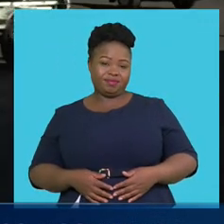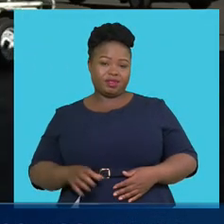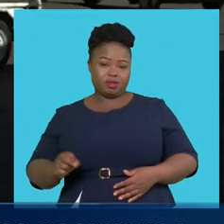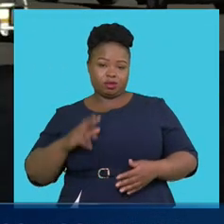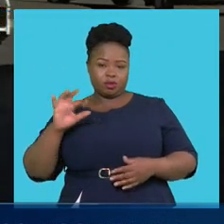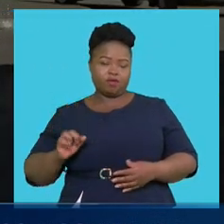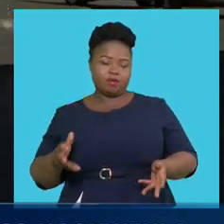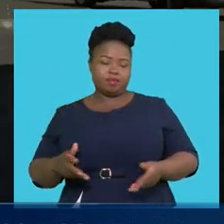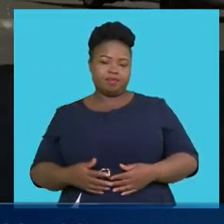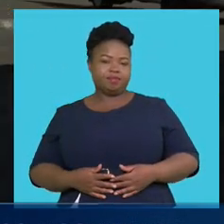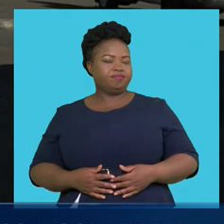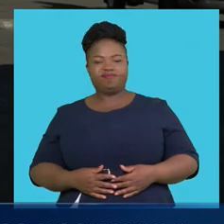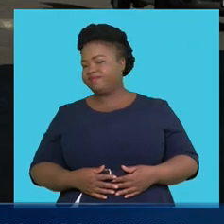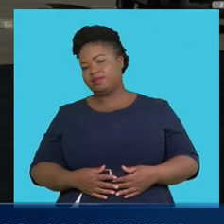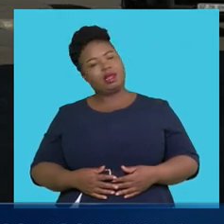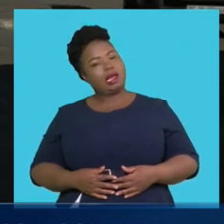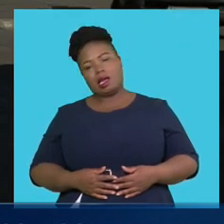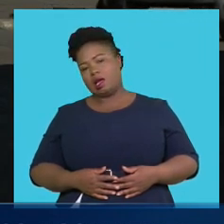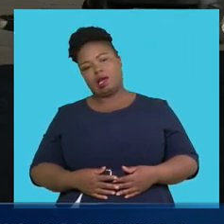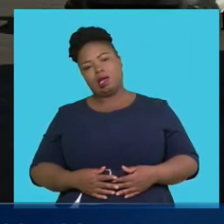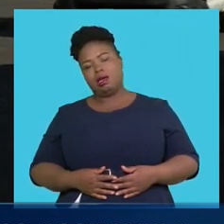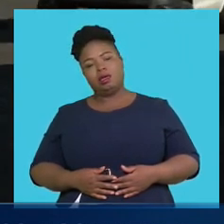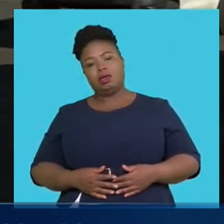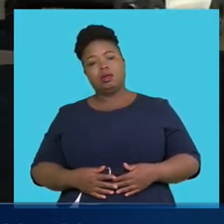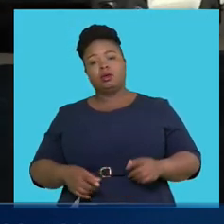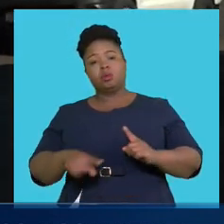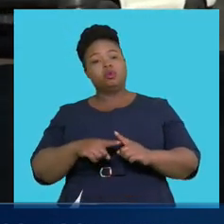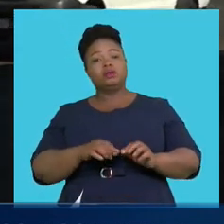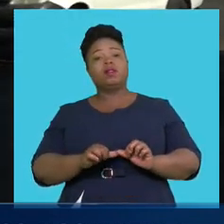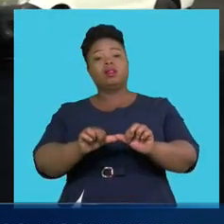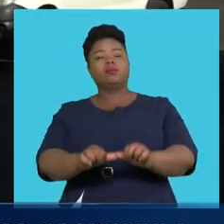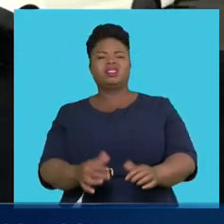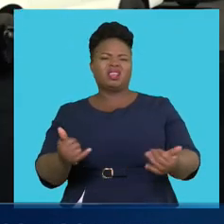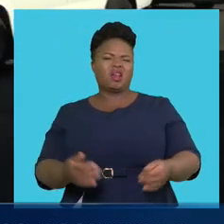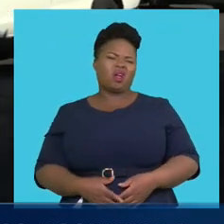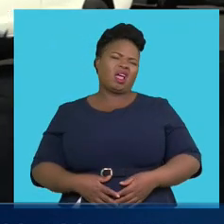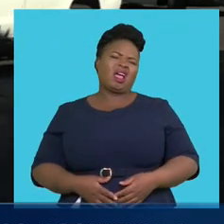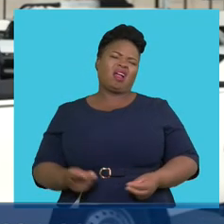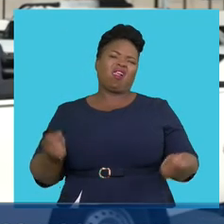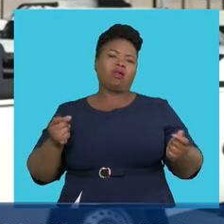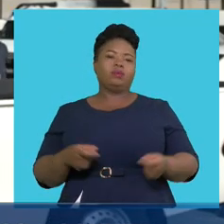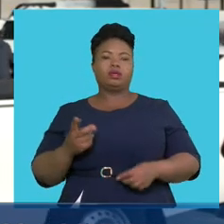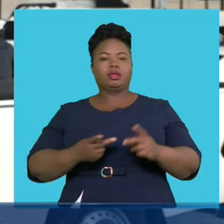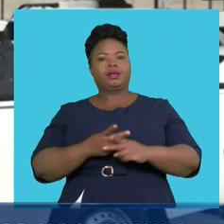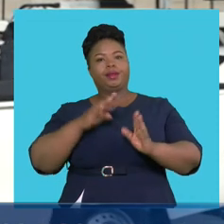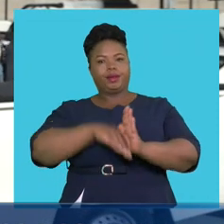Africa. Ayinto akhona imi ibheke ezantsi. Into eziyazi nangoku iyasiqhatha leti iyehla ngoku.